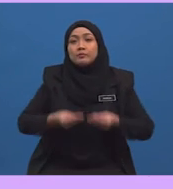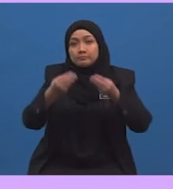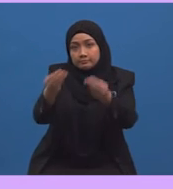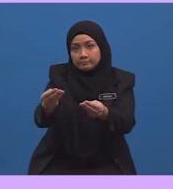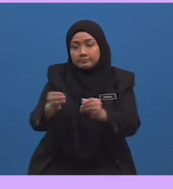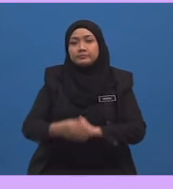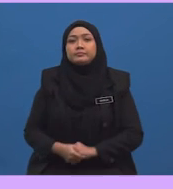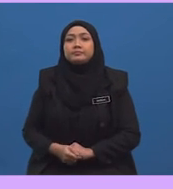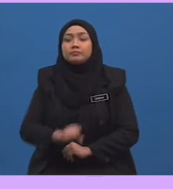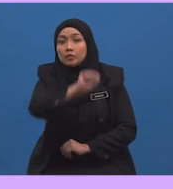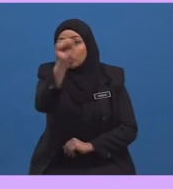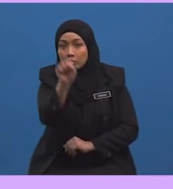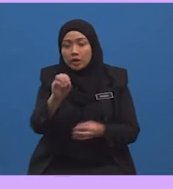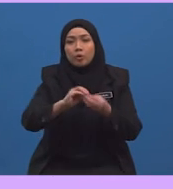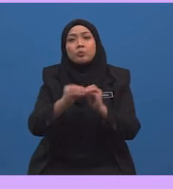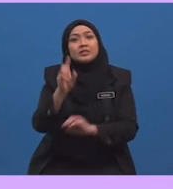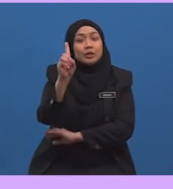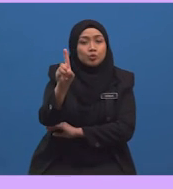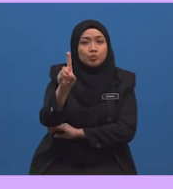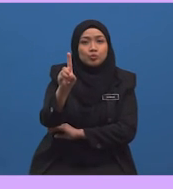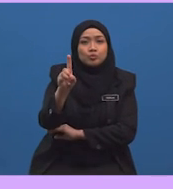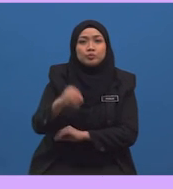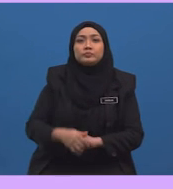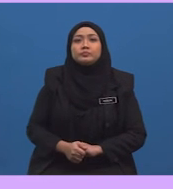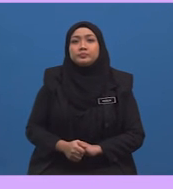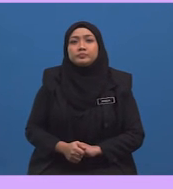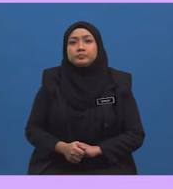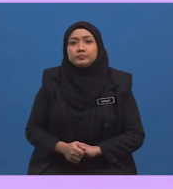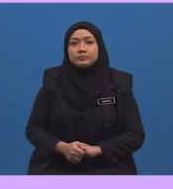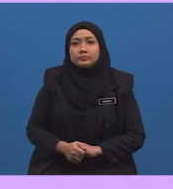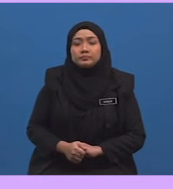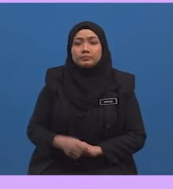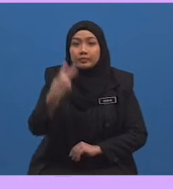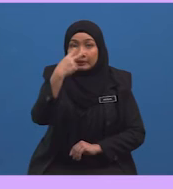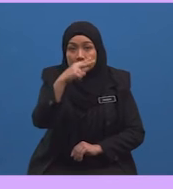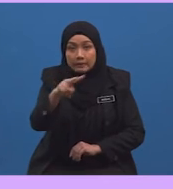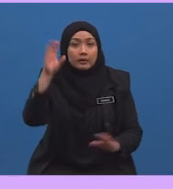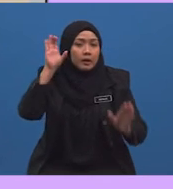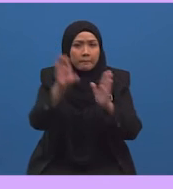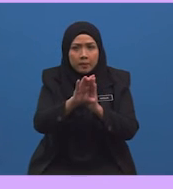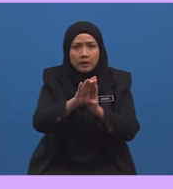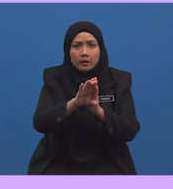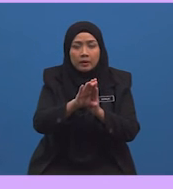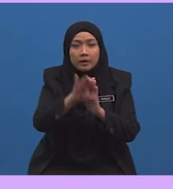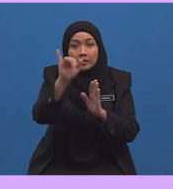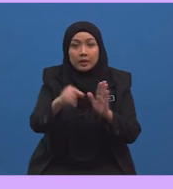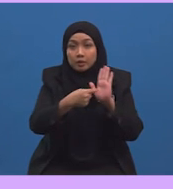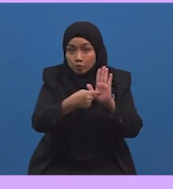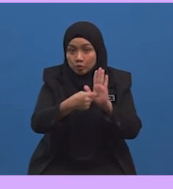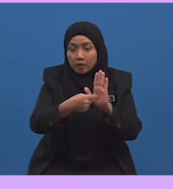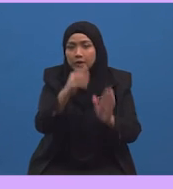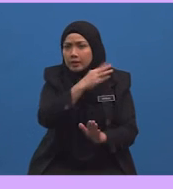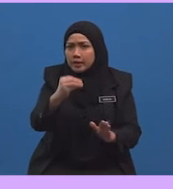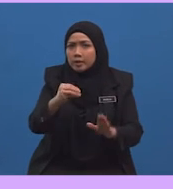Soalan pertama, berdasarkan slide yang ditunjukkan, bina beberapa rantai makanan.